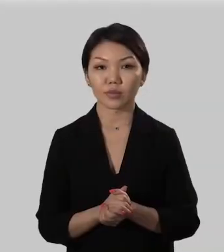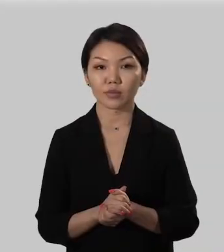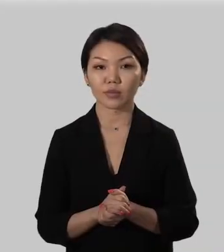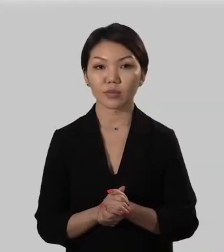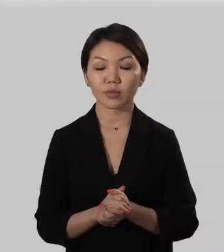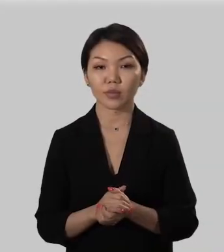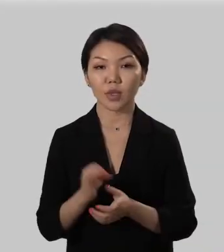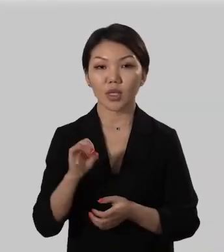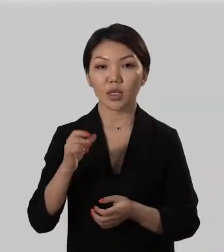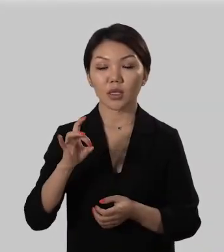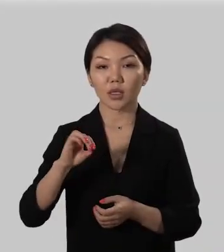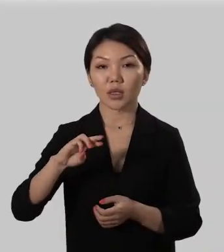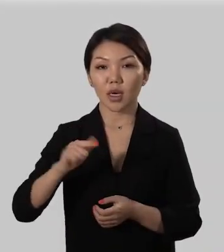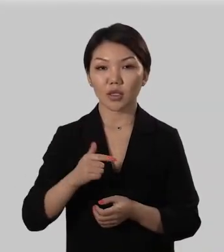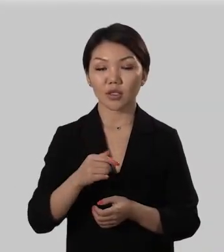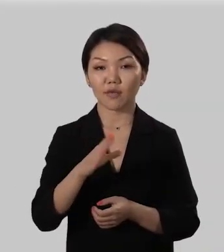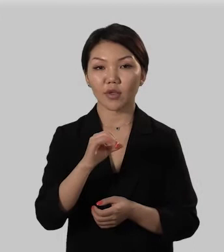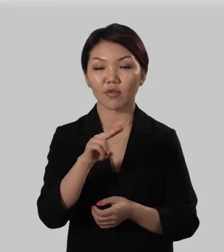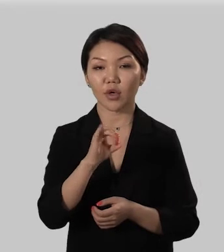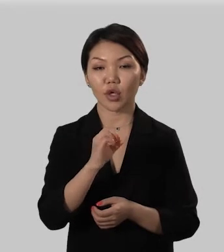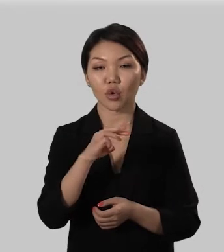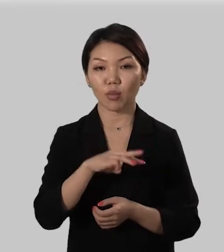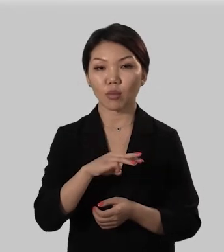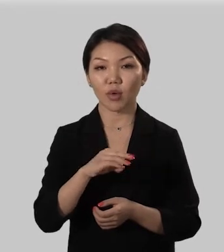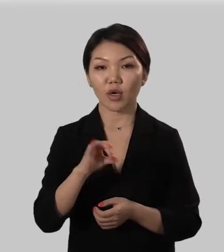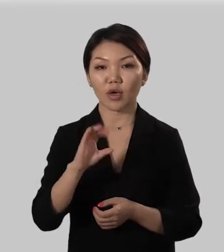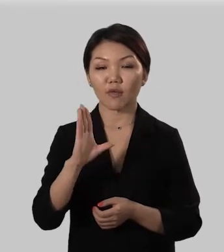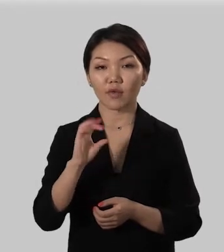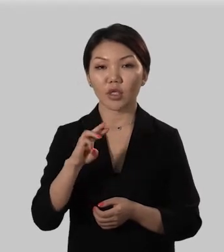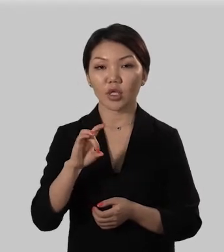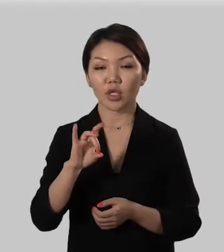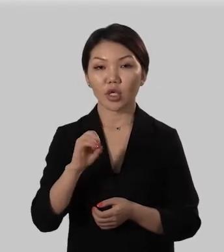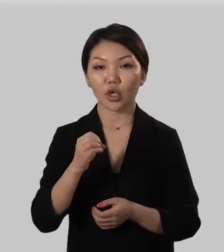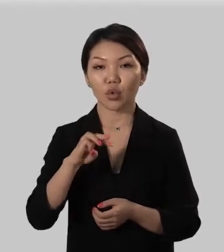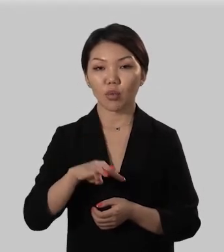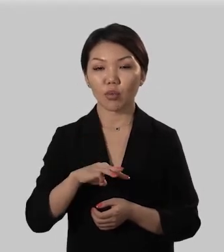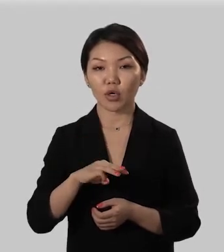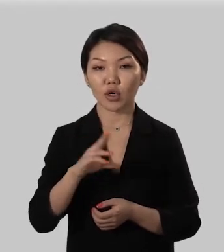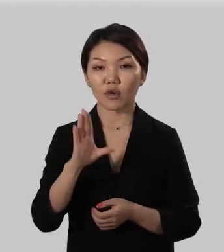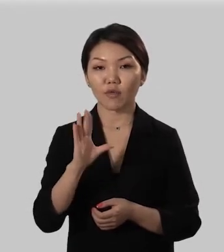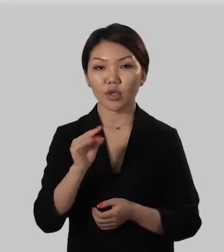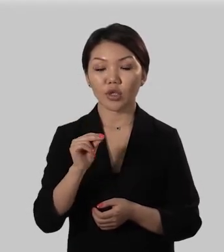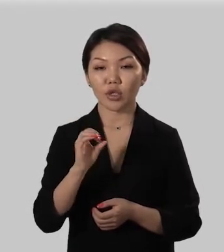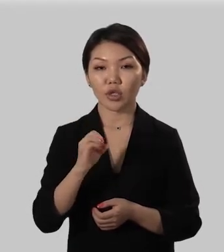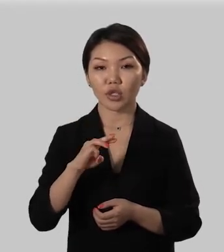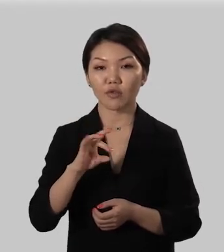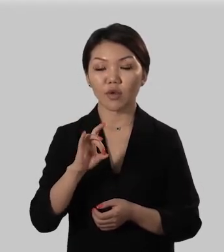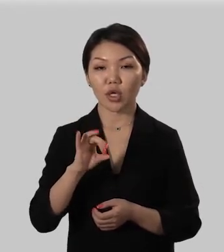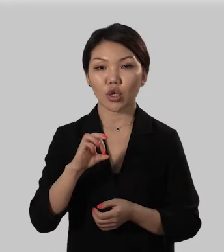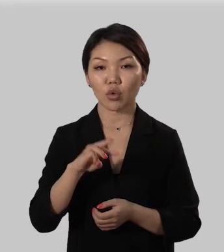играть вдвоем играть втроем играть в четвером